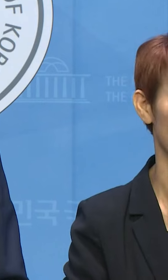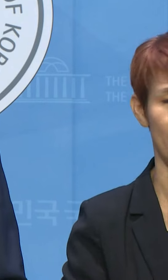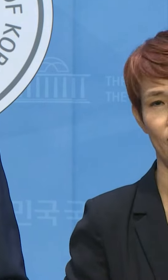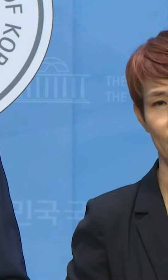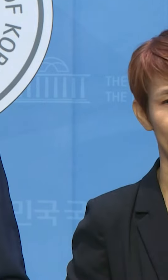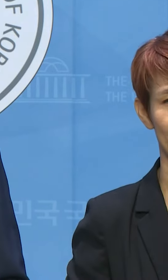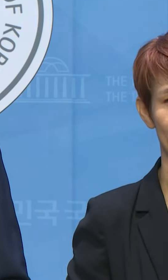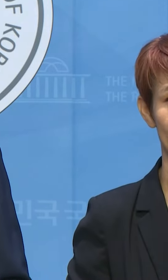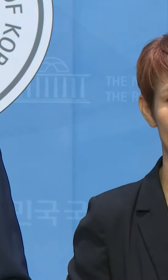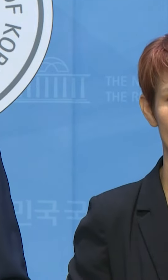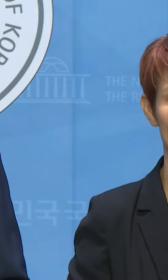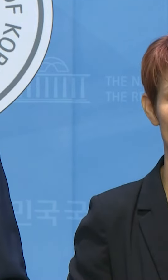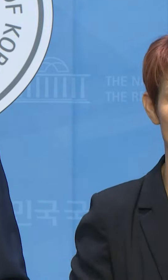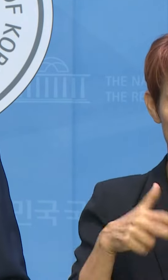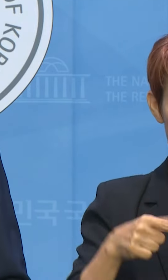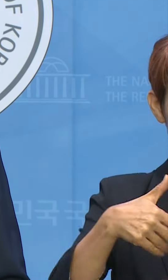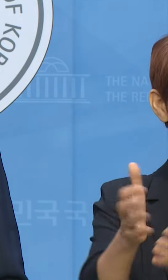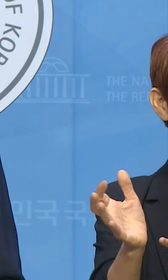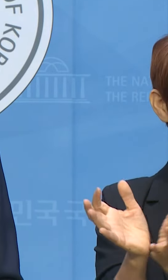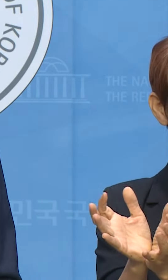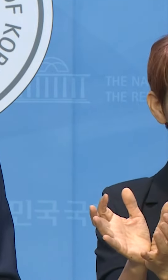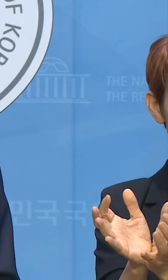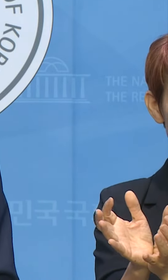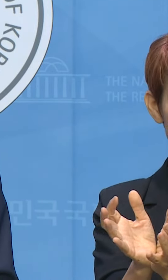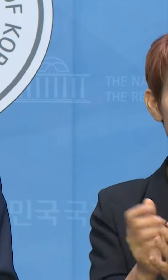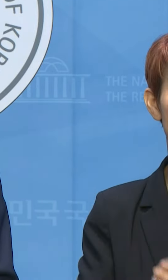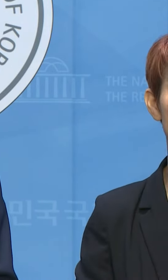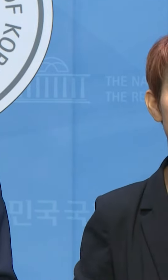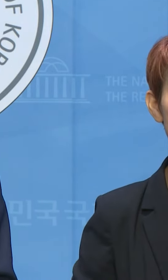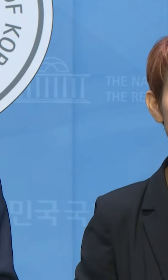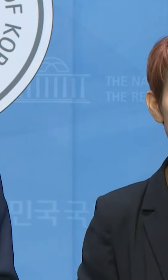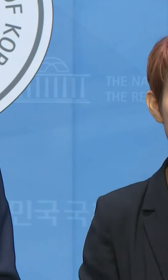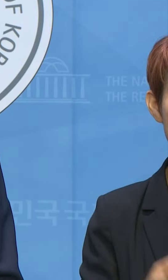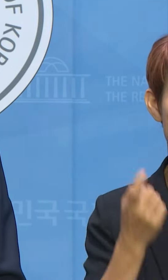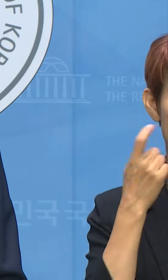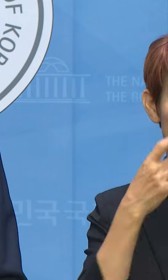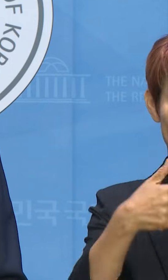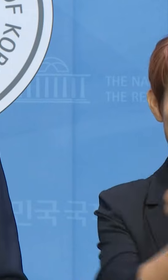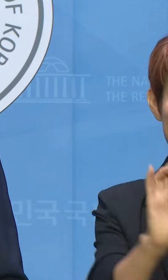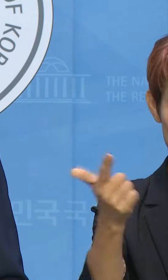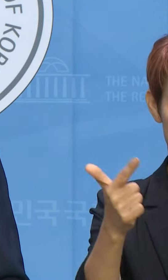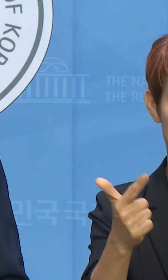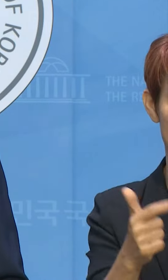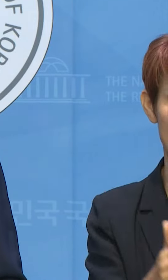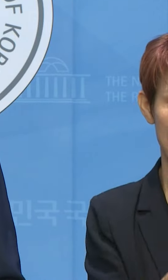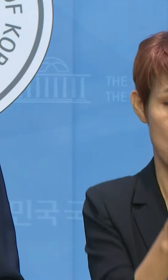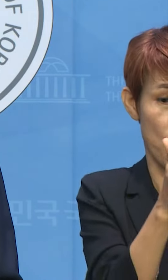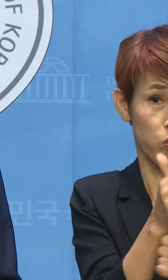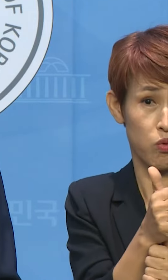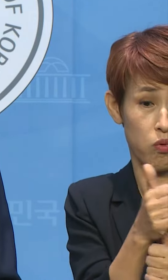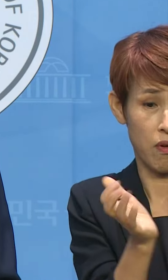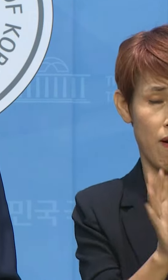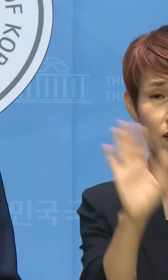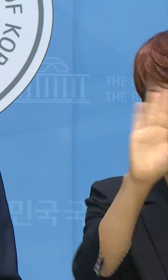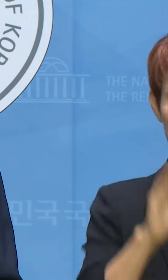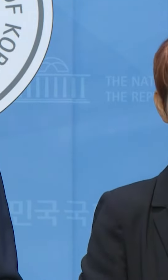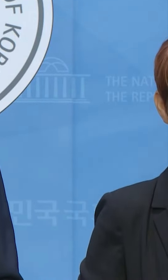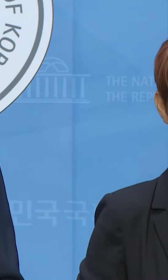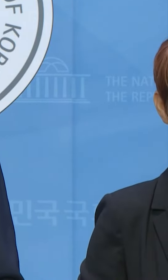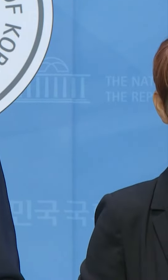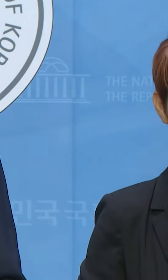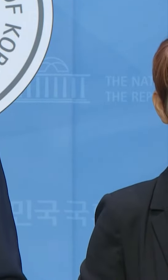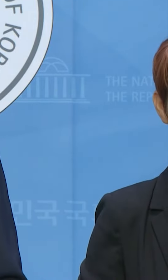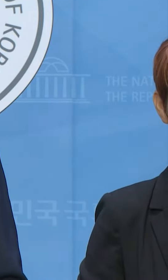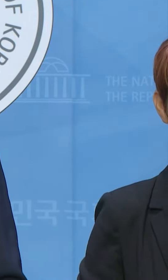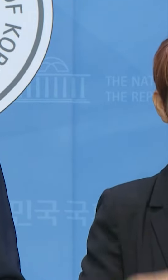계십니다 그러나 조국 혁신당 위성정당이 아닙니다 보조재 정당도 아닙니다